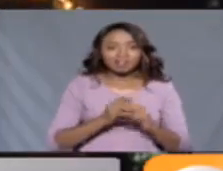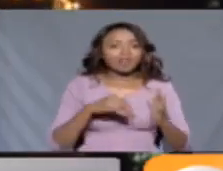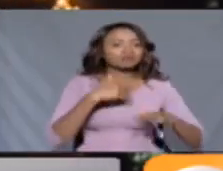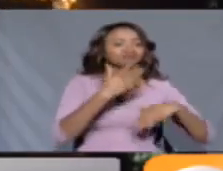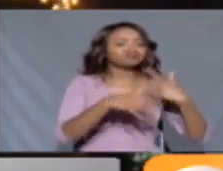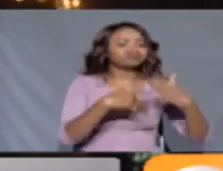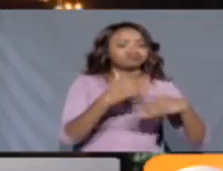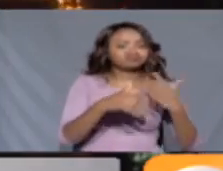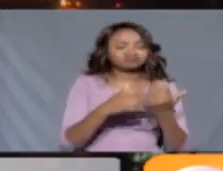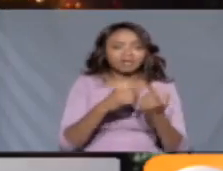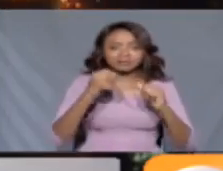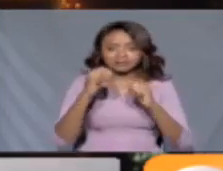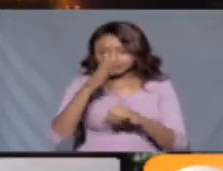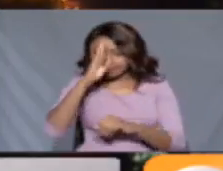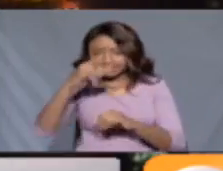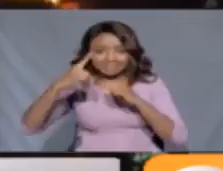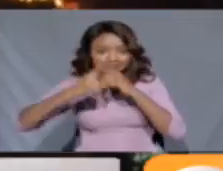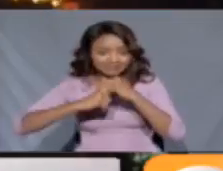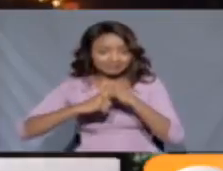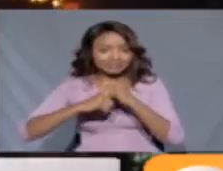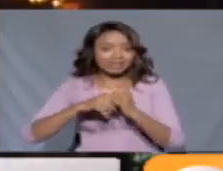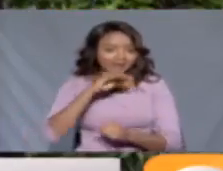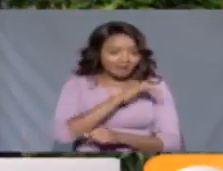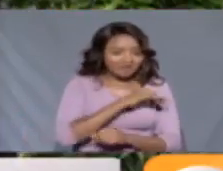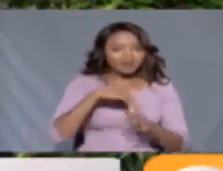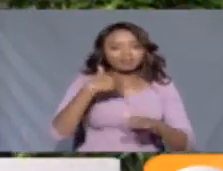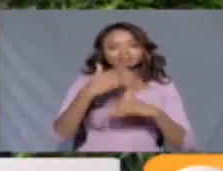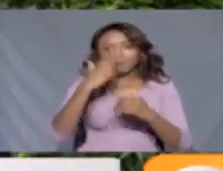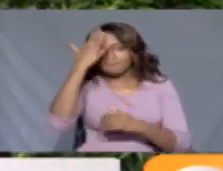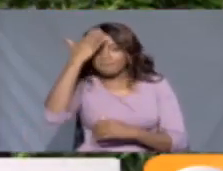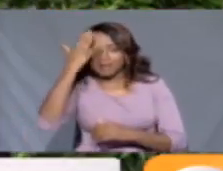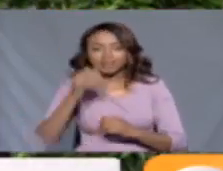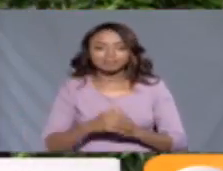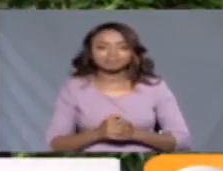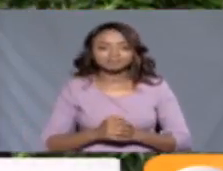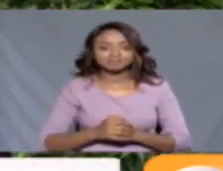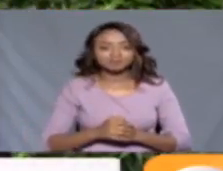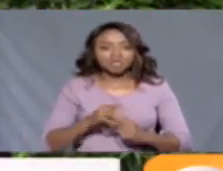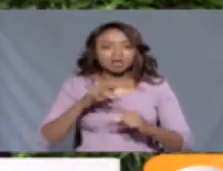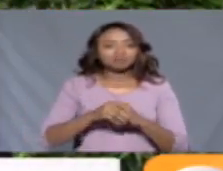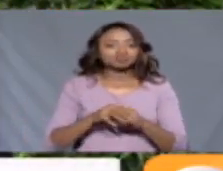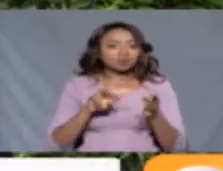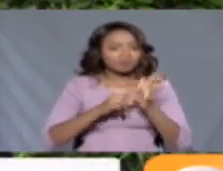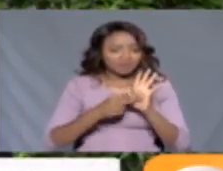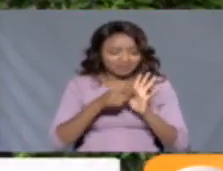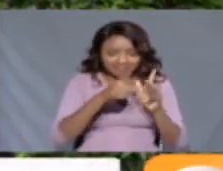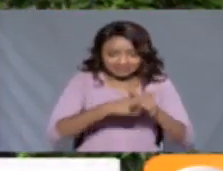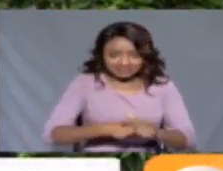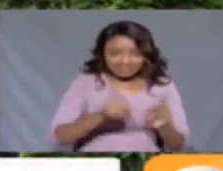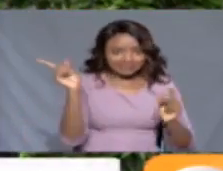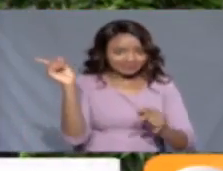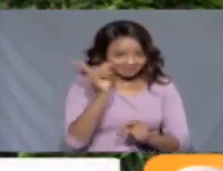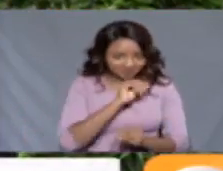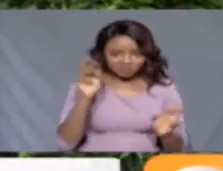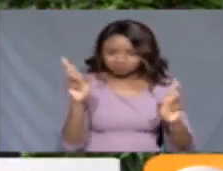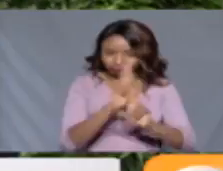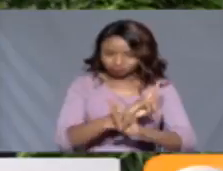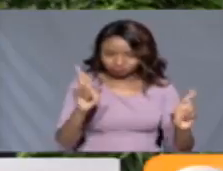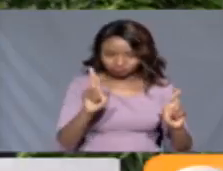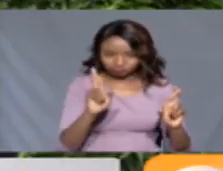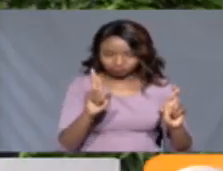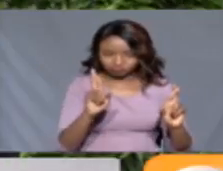again Sunday 6 p.m. to Monday 6 a.m. The engine of the census vehicle has been turned on and is raring to